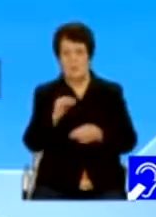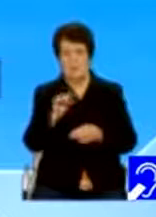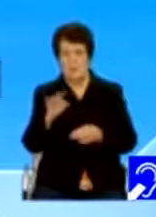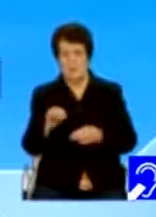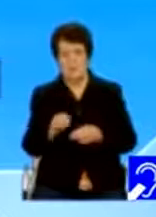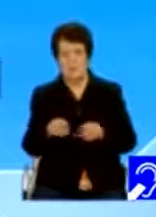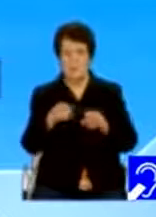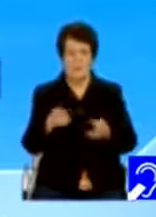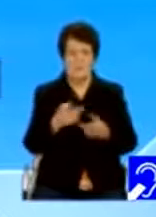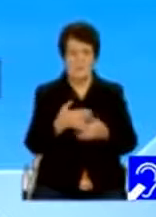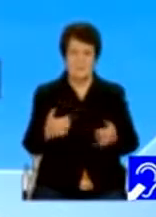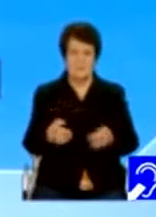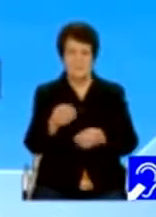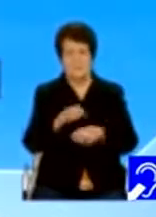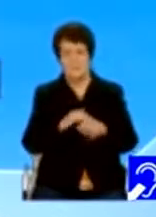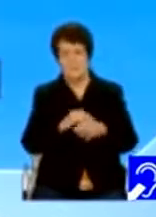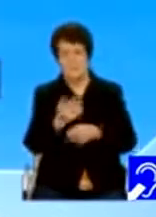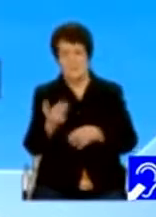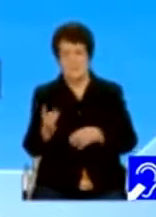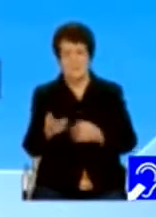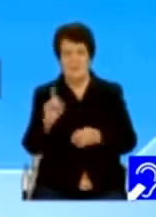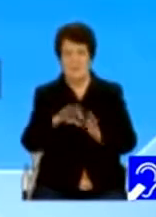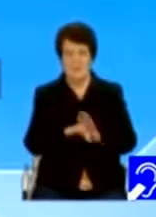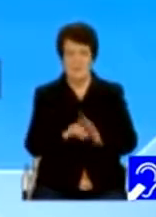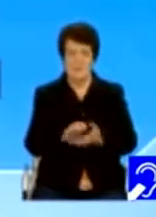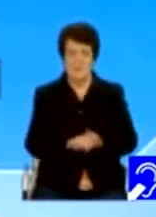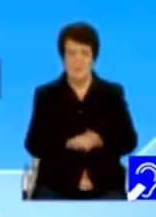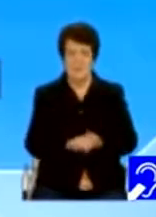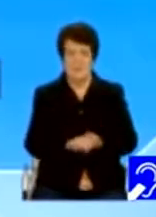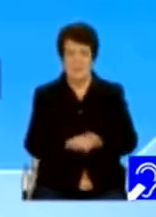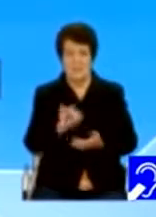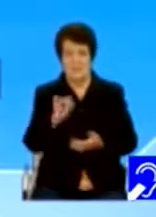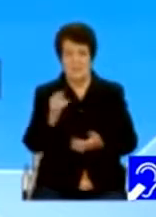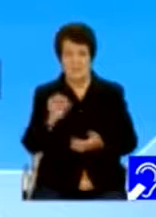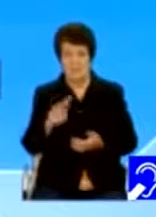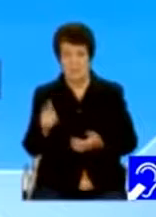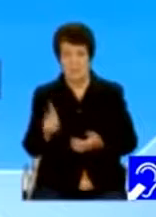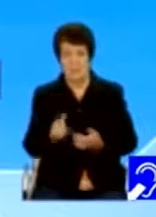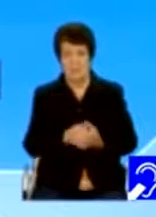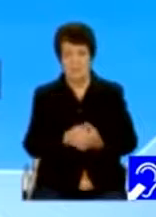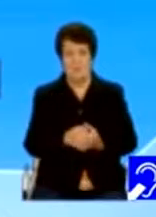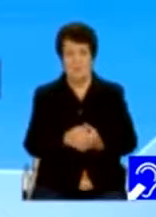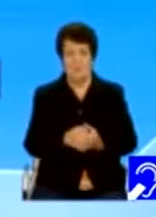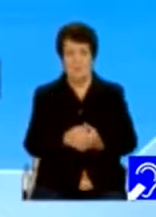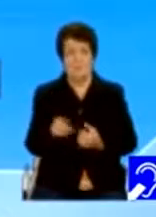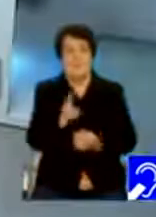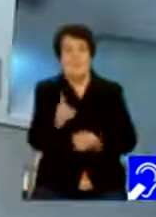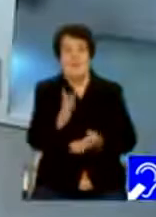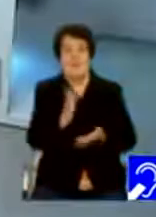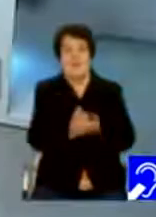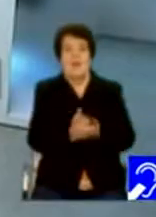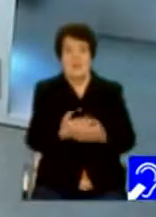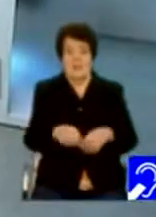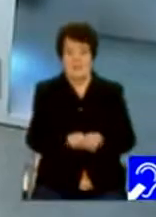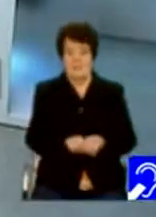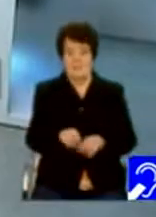cadru. Țurcanu Ion, șef antidrog în cadrul INI. Susarenco Igor, INI Nord. Dar ce are asta?